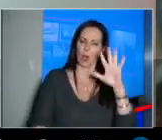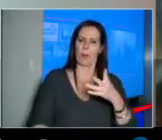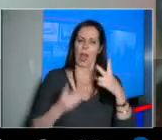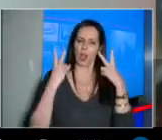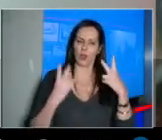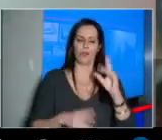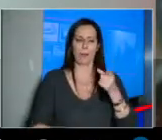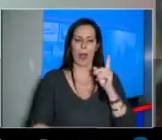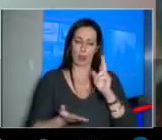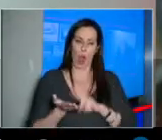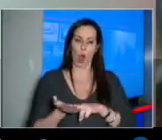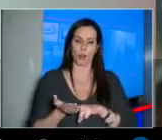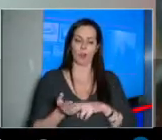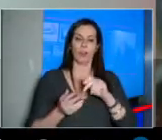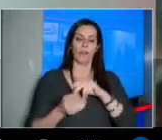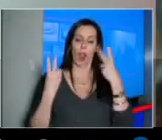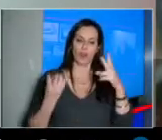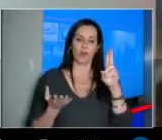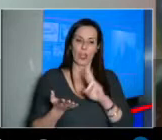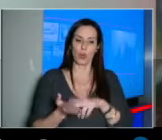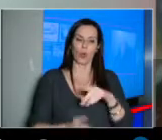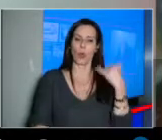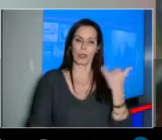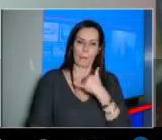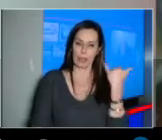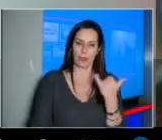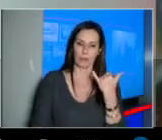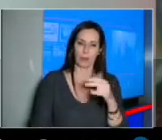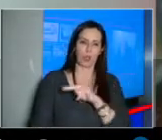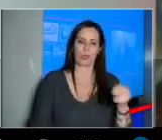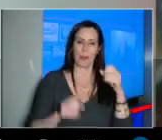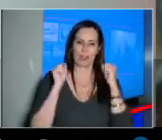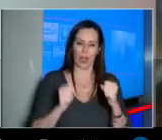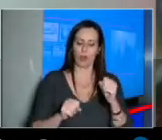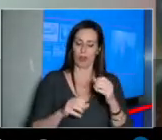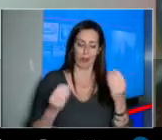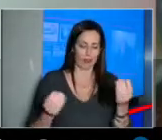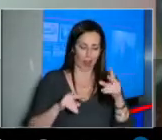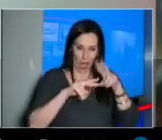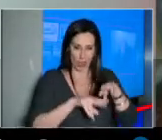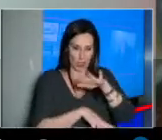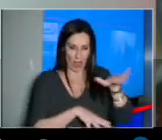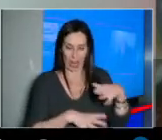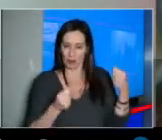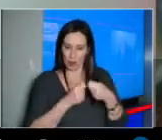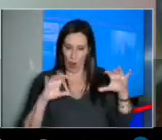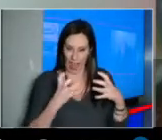חשוב ומה נכון, והחשוב ונכון הוא תמיד נושאים ביטחוניים, כל דבר שקשור